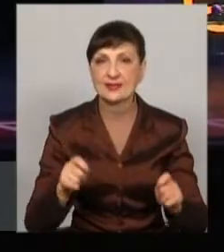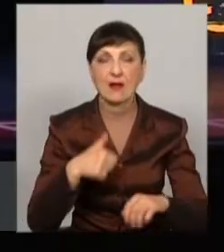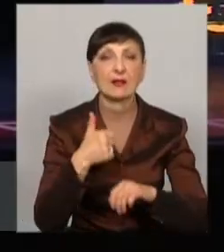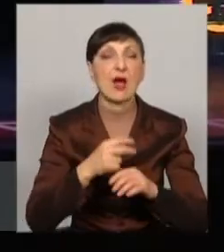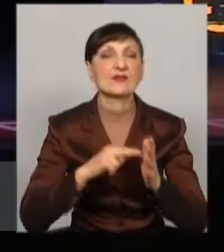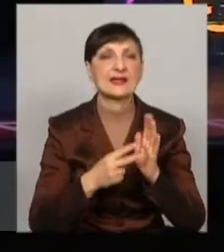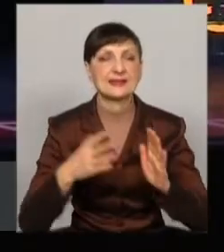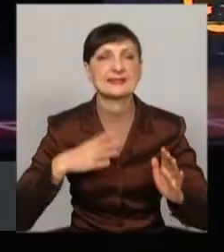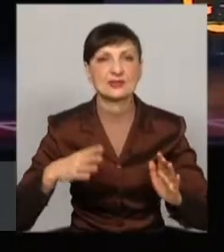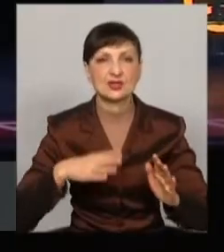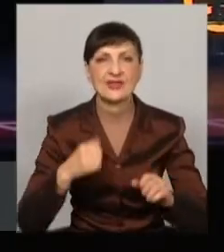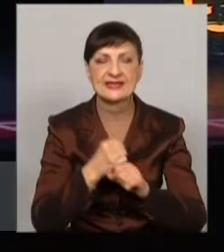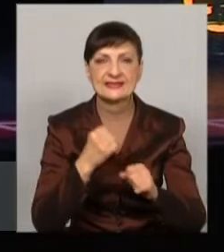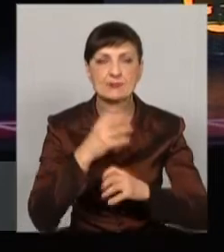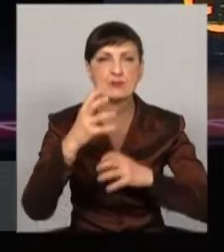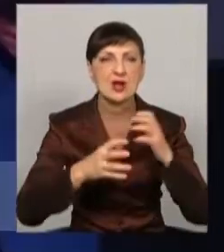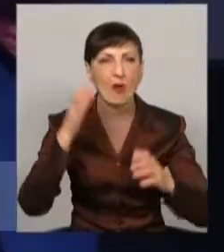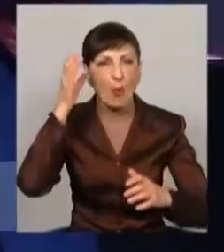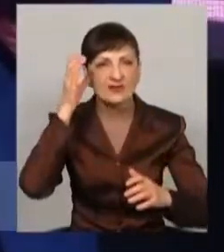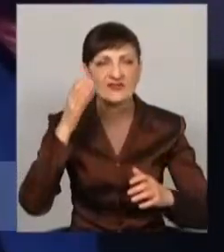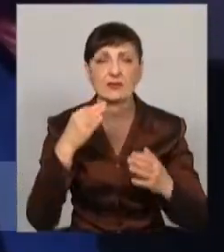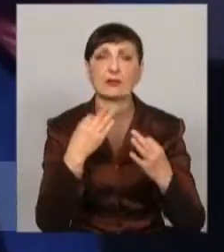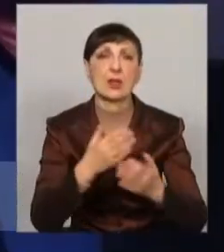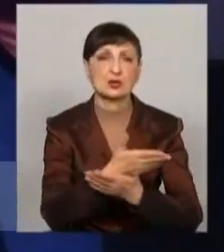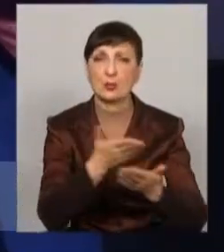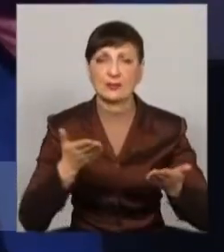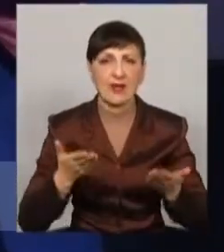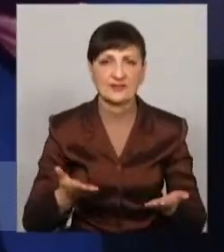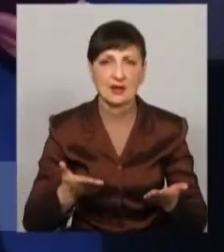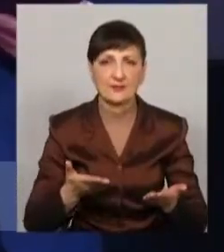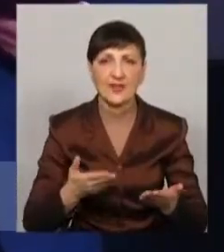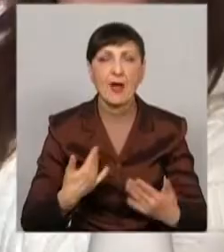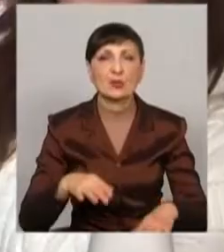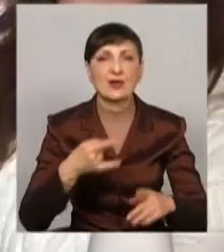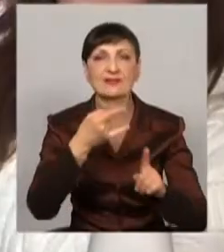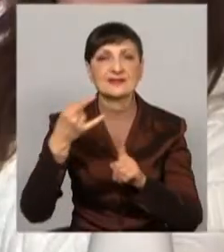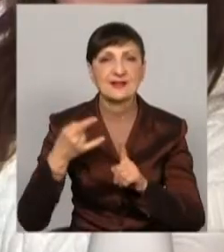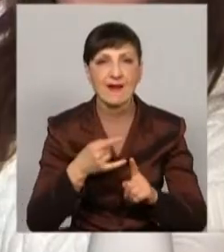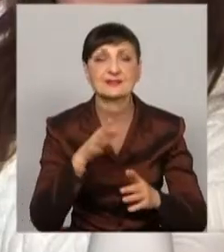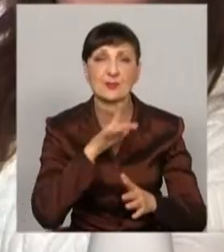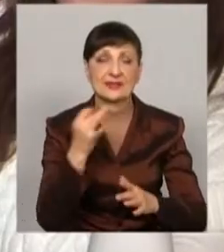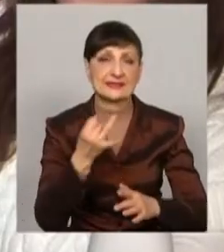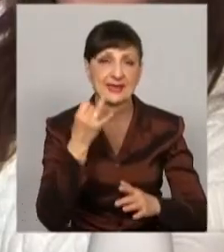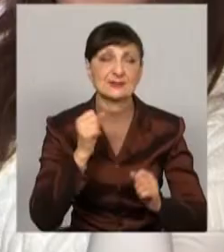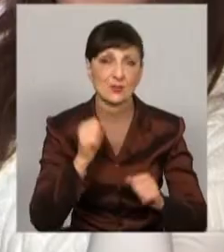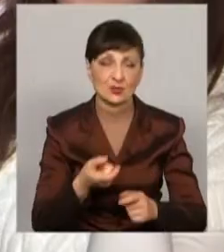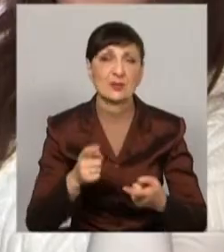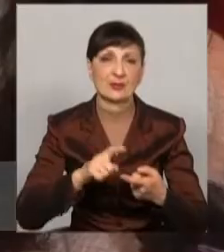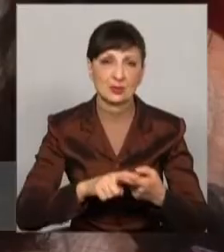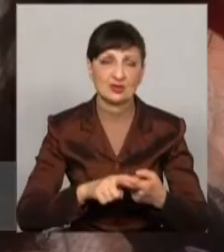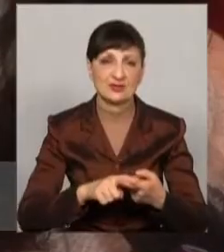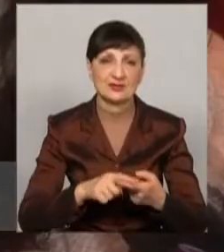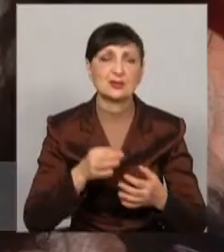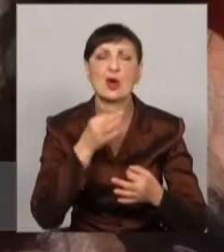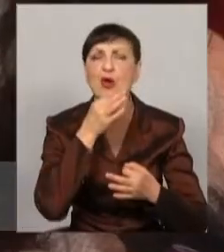цель фестиваля – сделать мировое образование доступным для всех. К трансляции лекций на интересные темы можно было подключиться практически